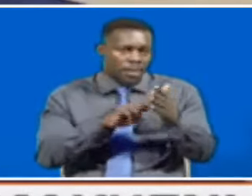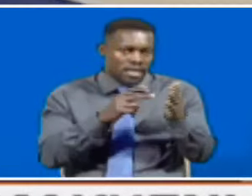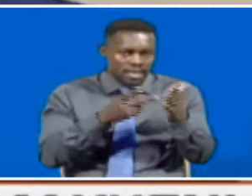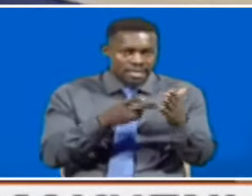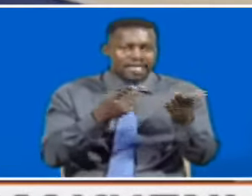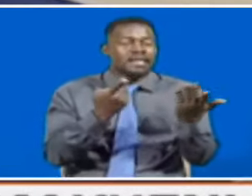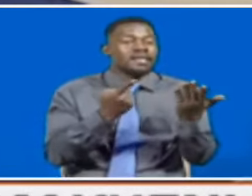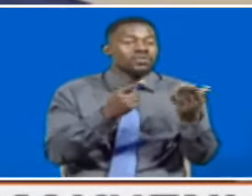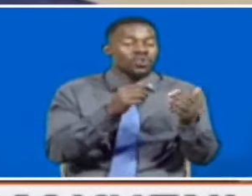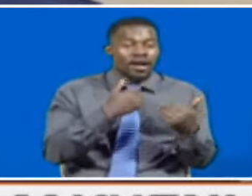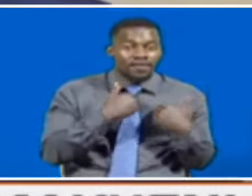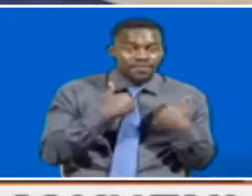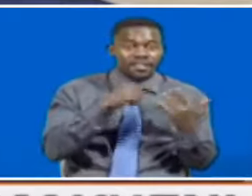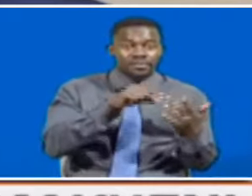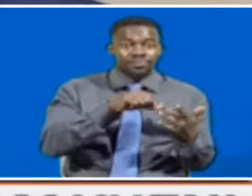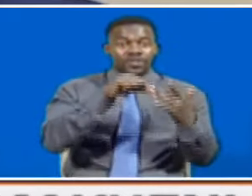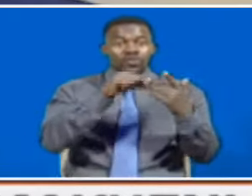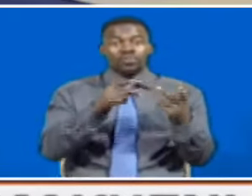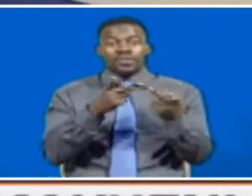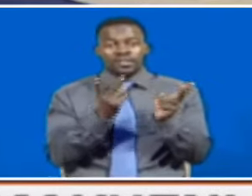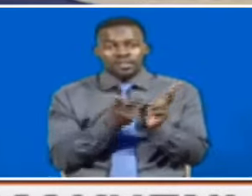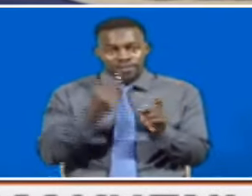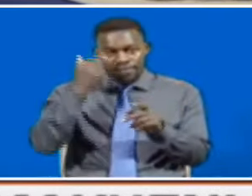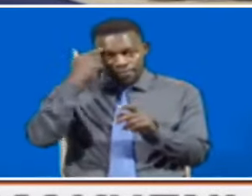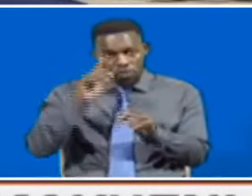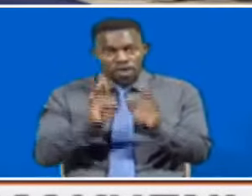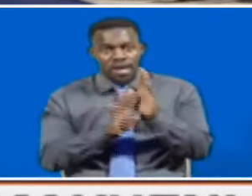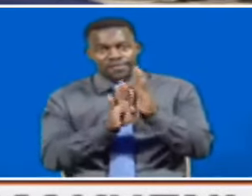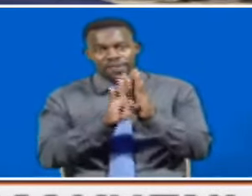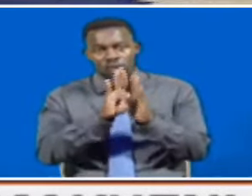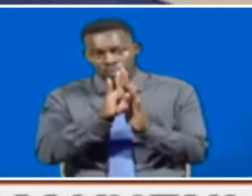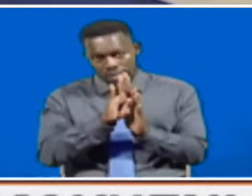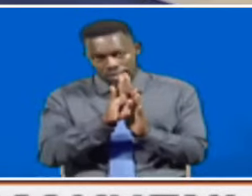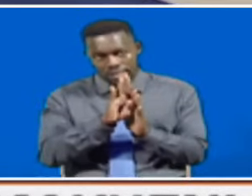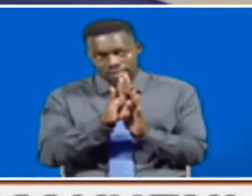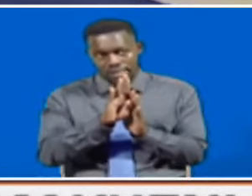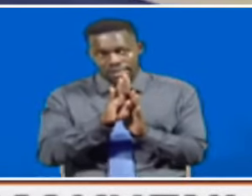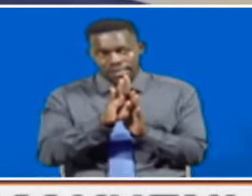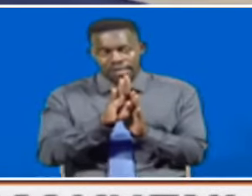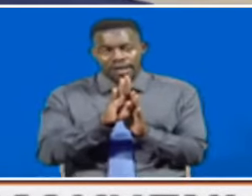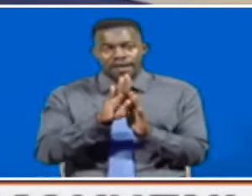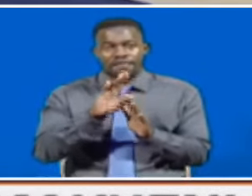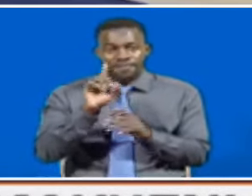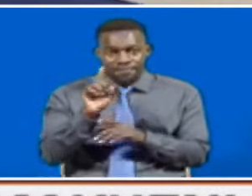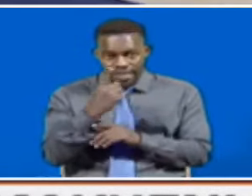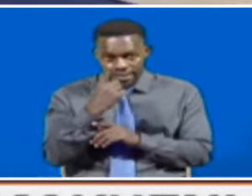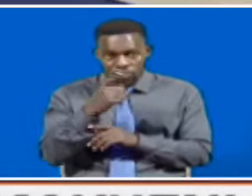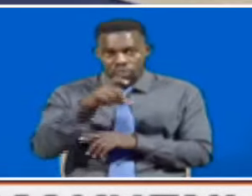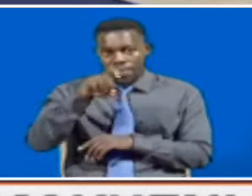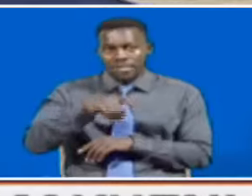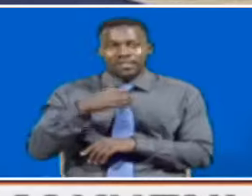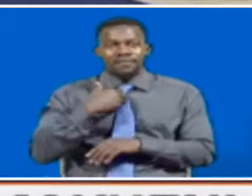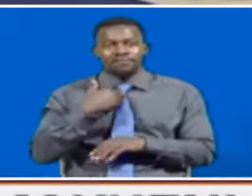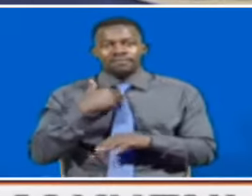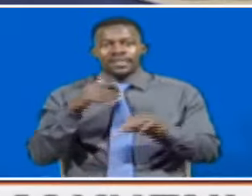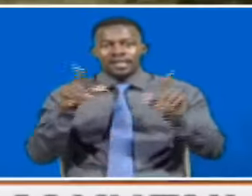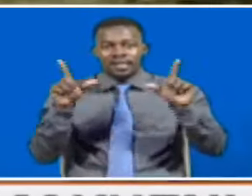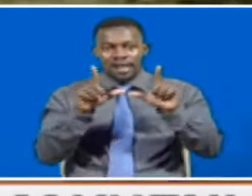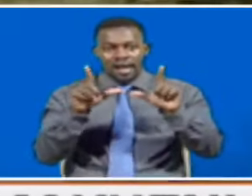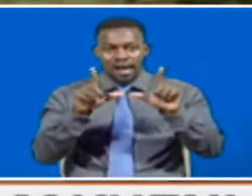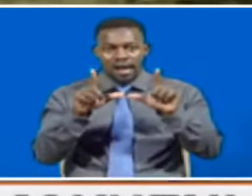ambazo zimetengwa za mpango ya maendeleo ya aina yoyote kwanza zipate vyeti vya kumiliki